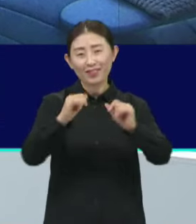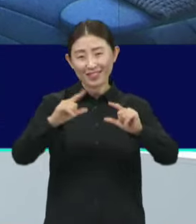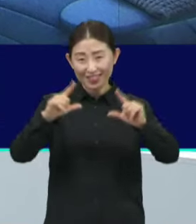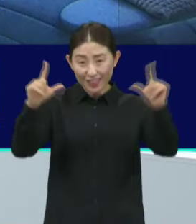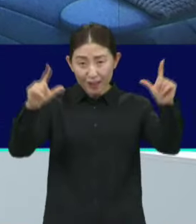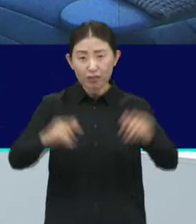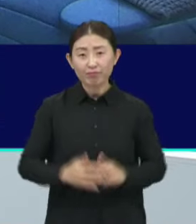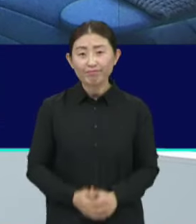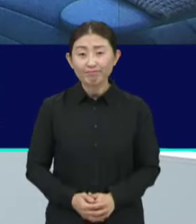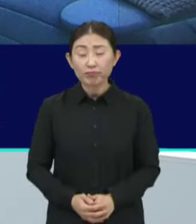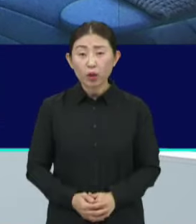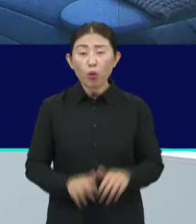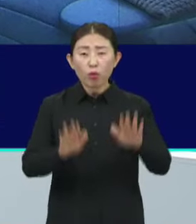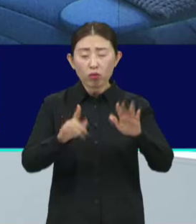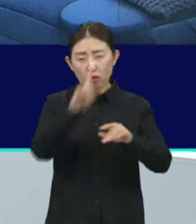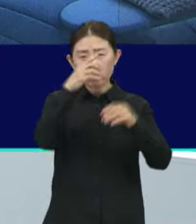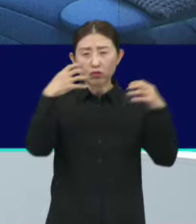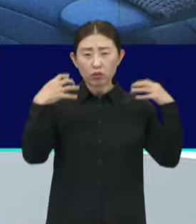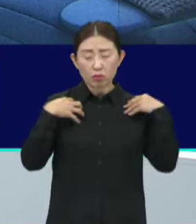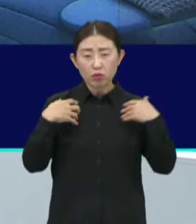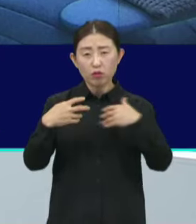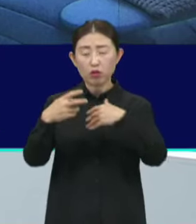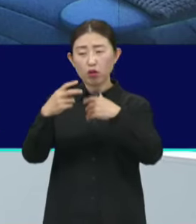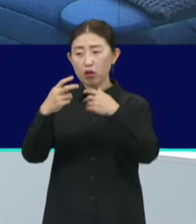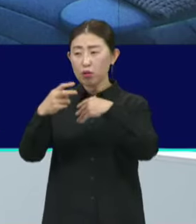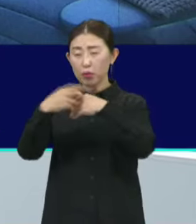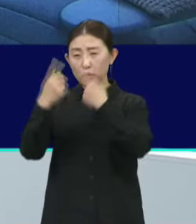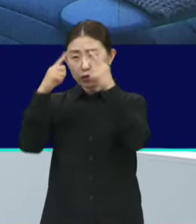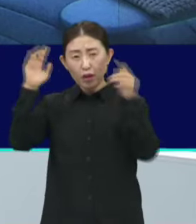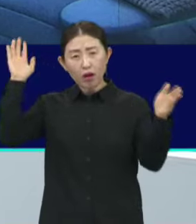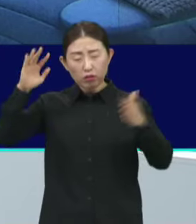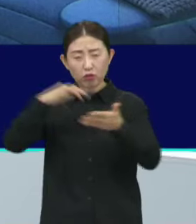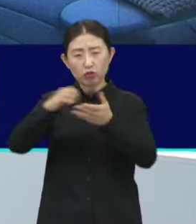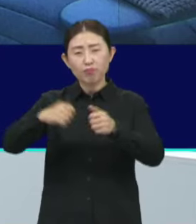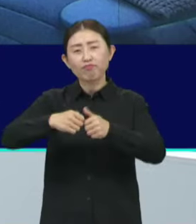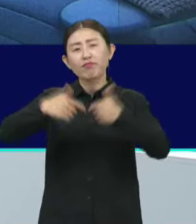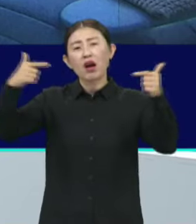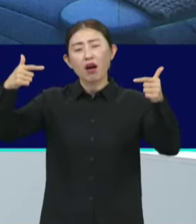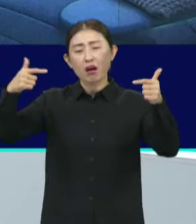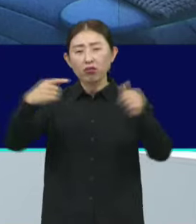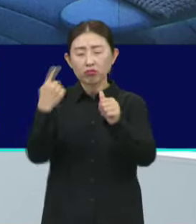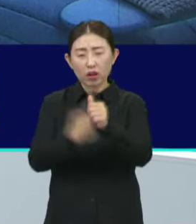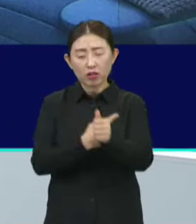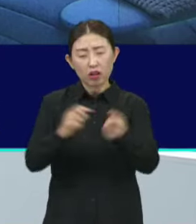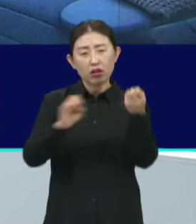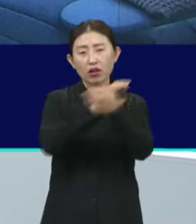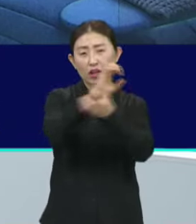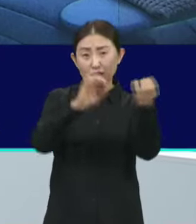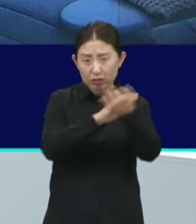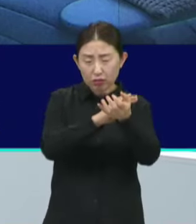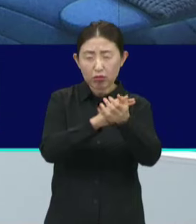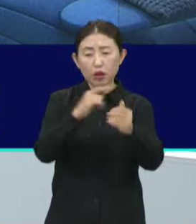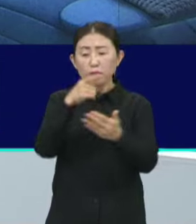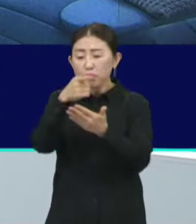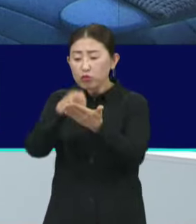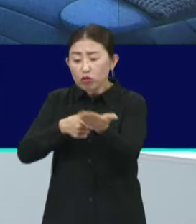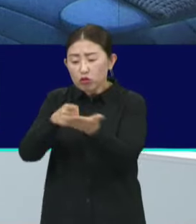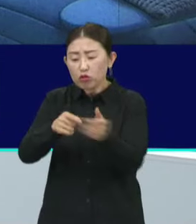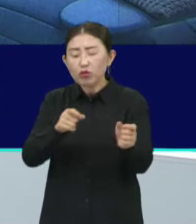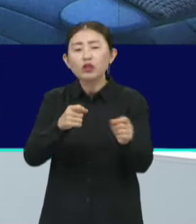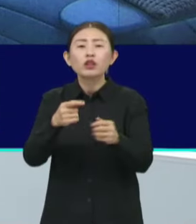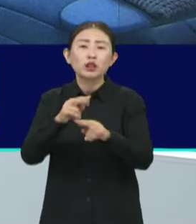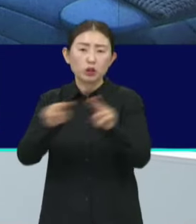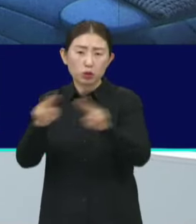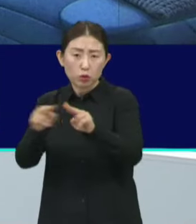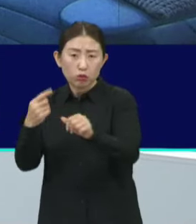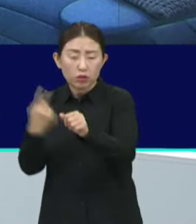날입니다. 올해는 의대중원 갈등으로 수술이 줄면서 혈액량이 상대적으로 여유가 있긴 하지만 혈액의